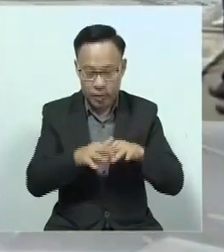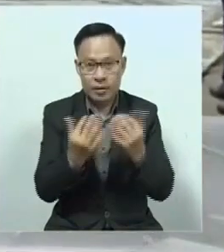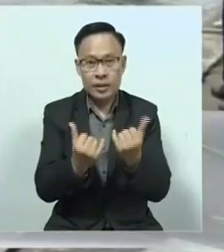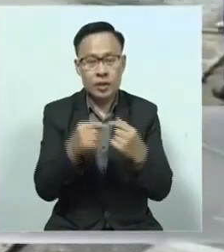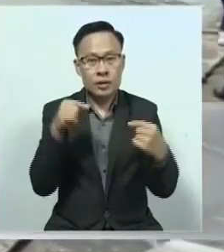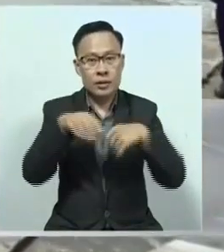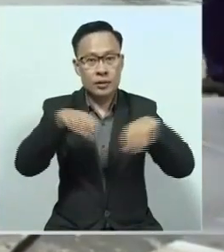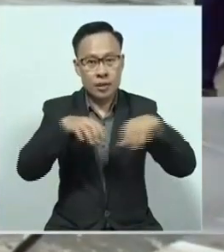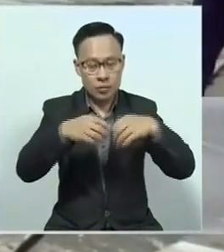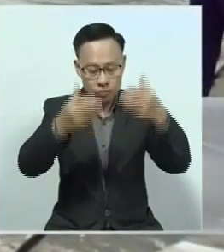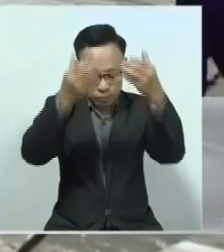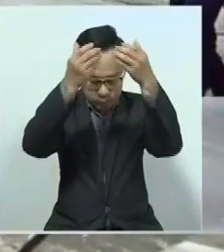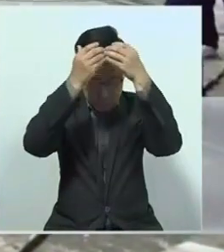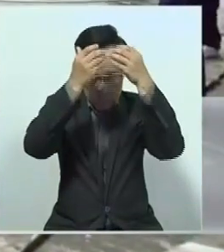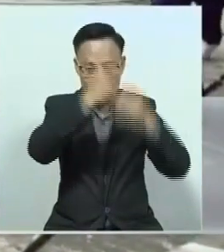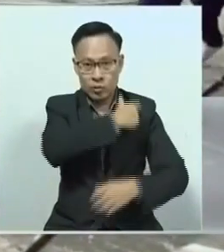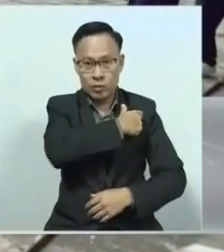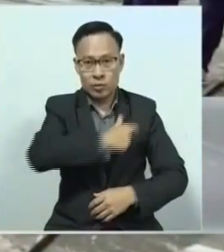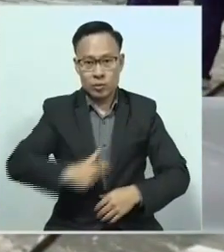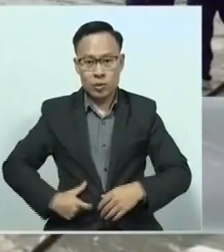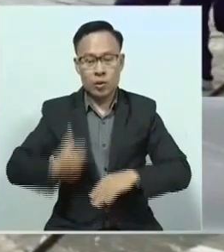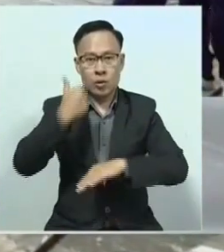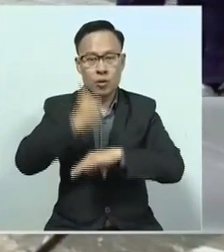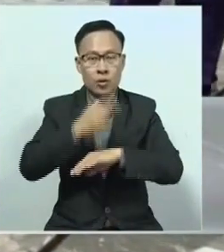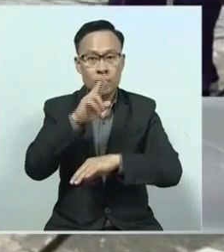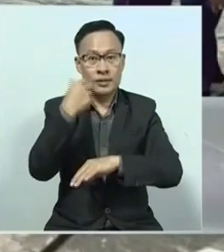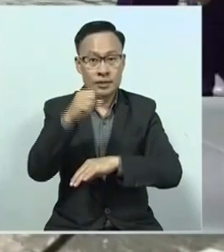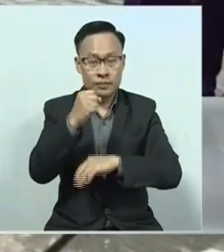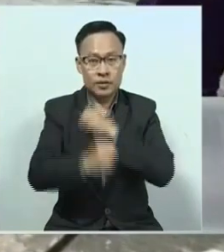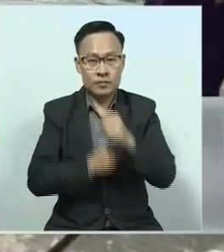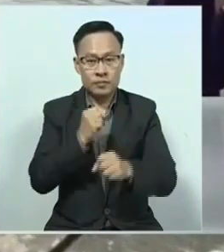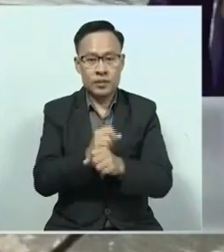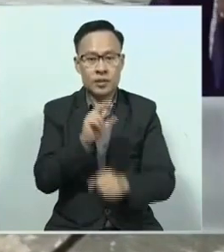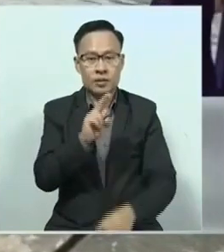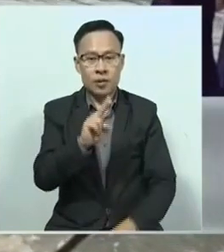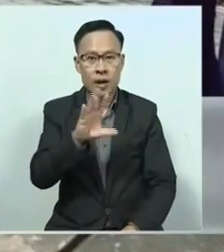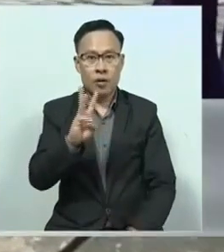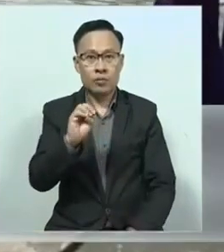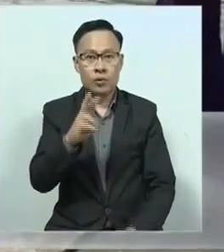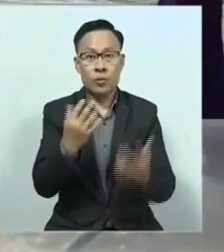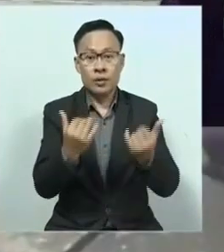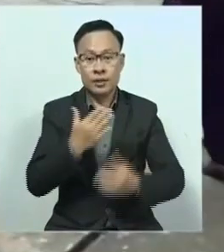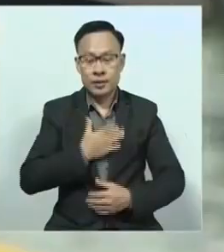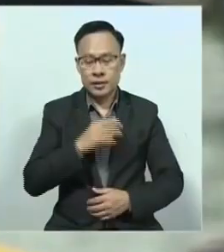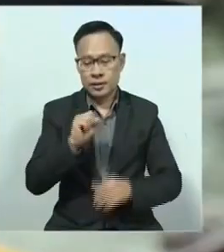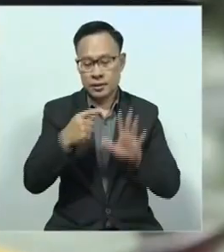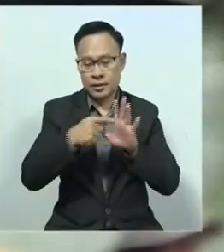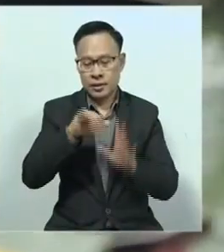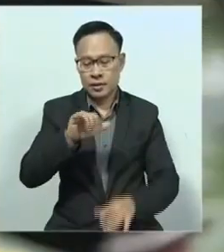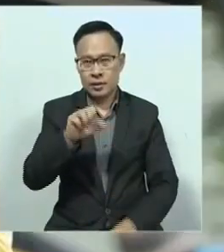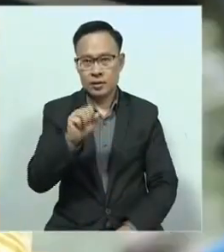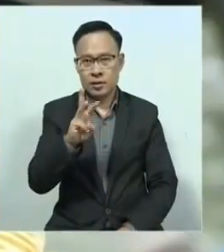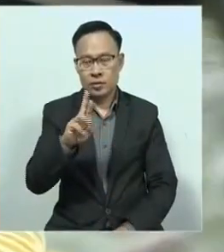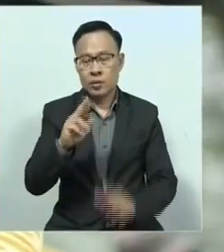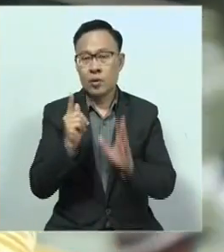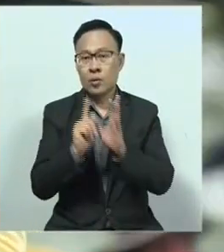พระราชพิธีบรมราชาภิเษกพุทธศักราช2562ดิฉันสายสวรรค์ขยันยิ่งดำเนินรายการค่ะรายการของเราได้น